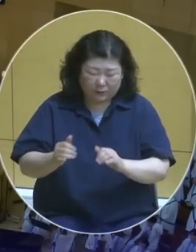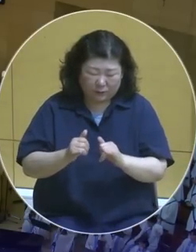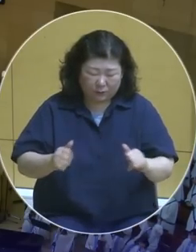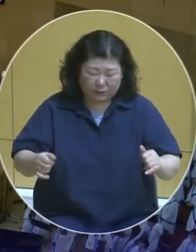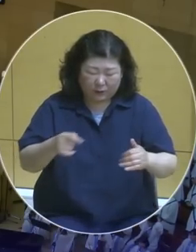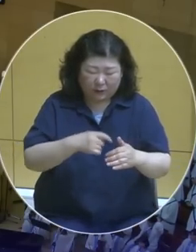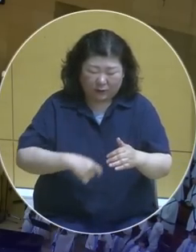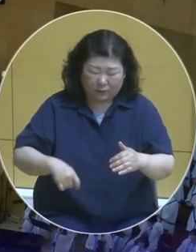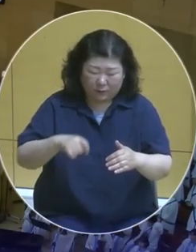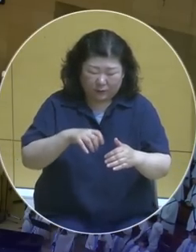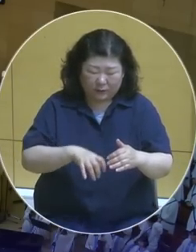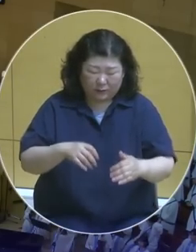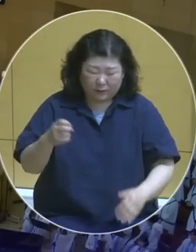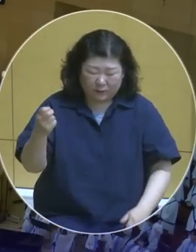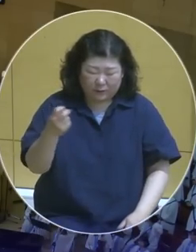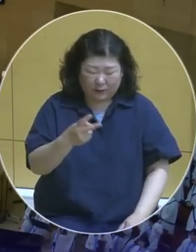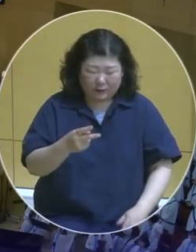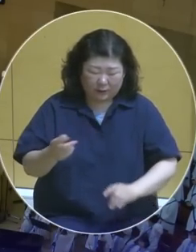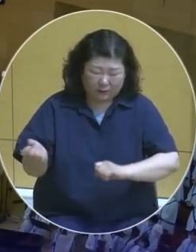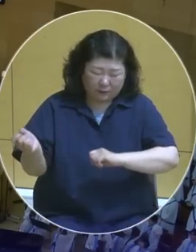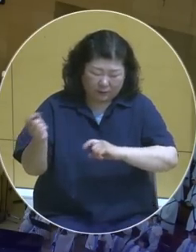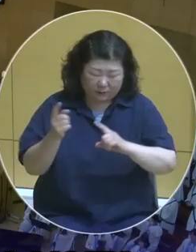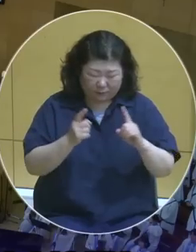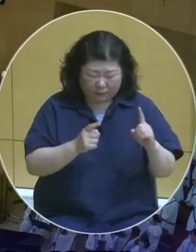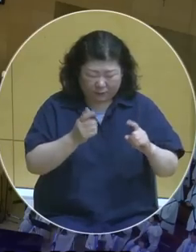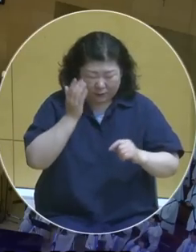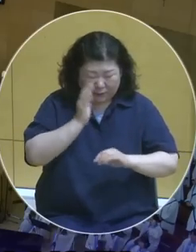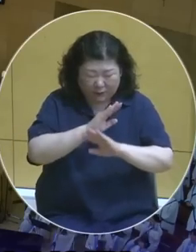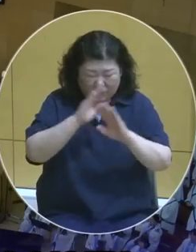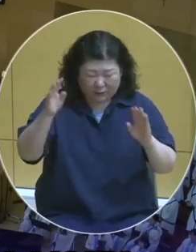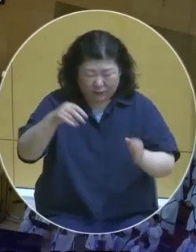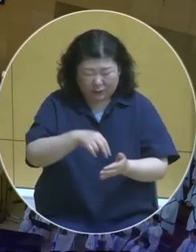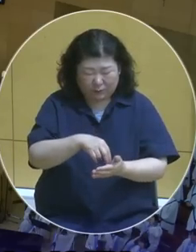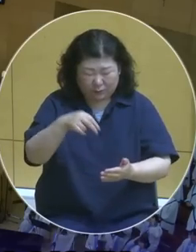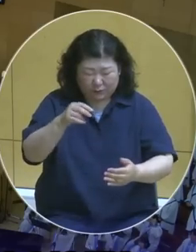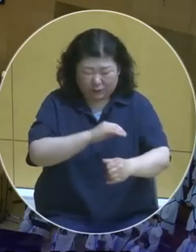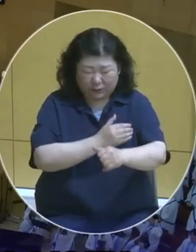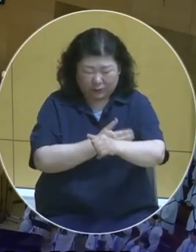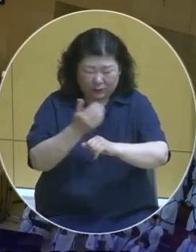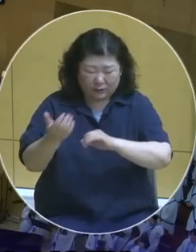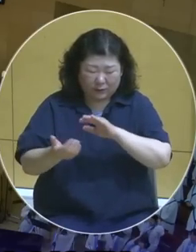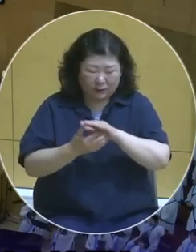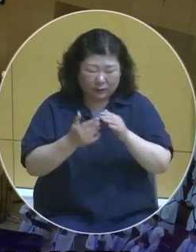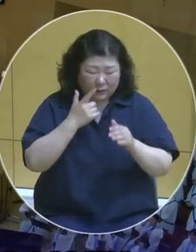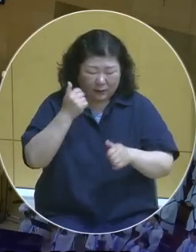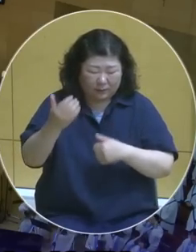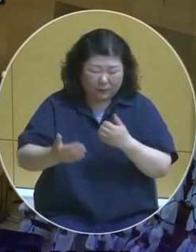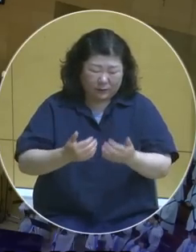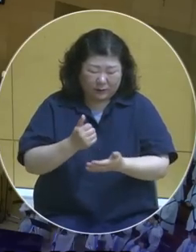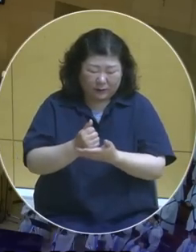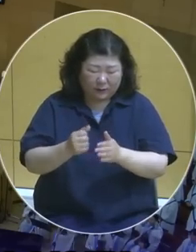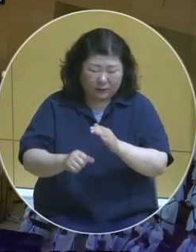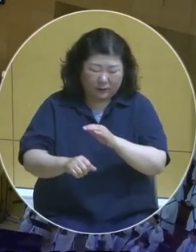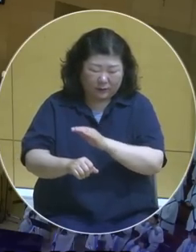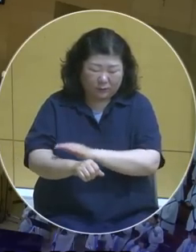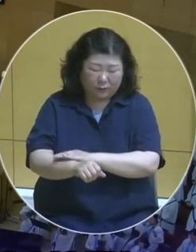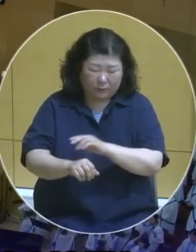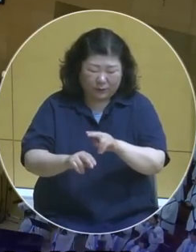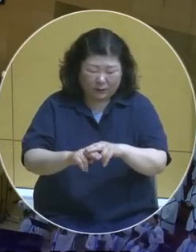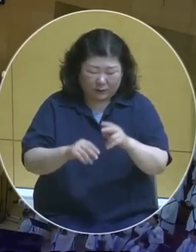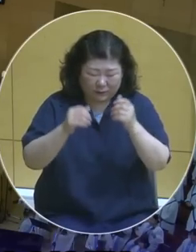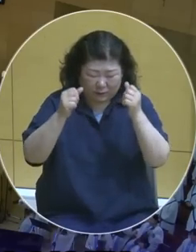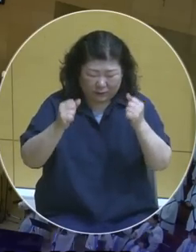만에 죽은 자 가운데서 다시 살아나셨으며 하늘에 오르시어 전능하신 아버지